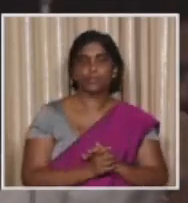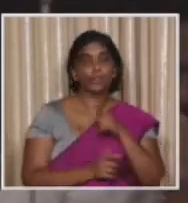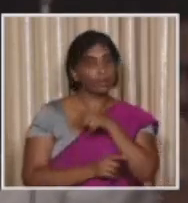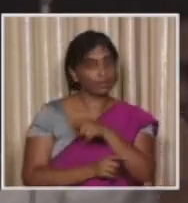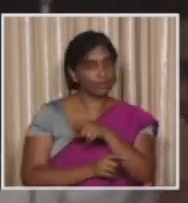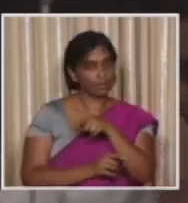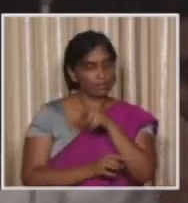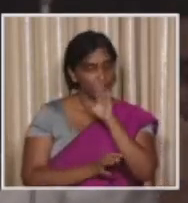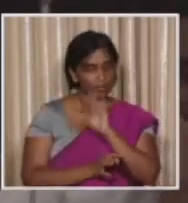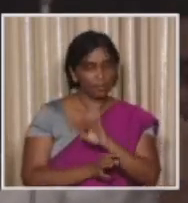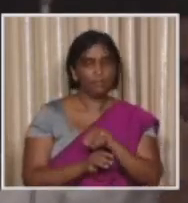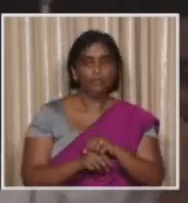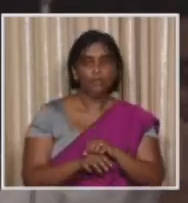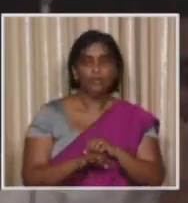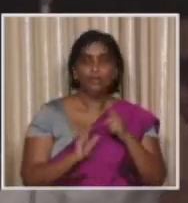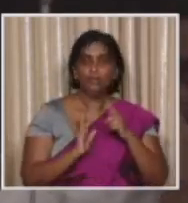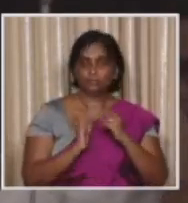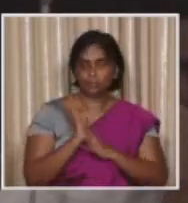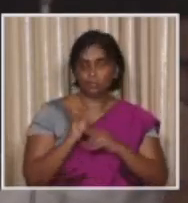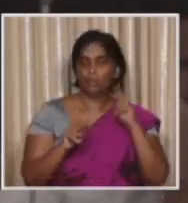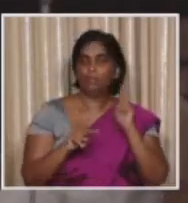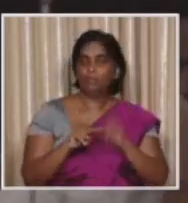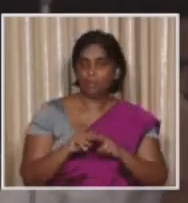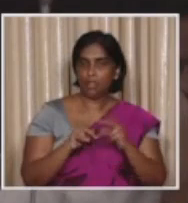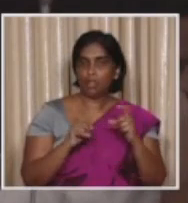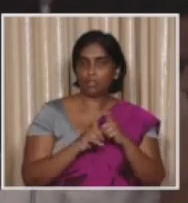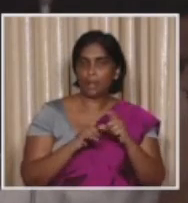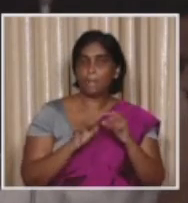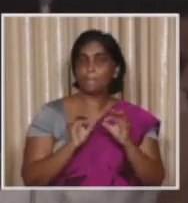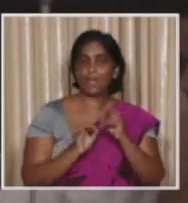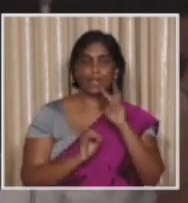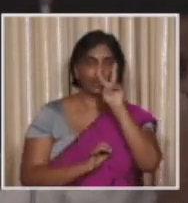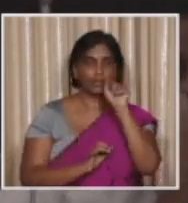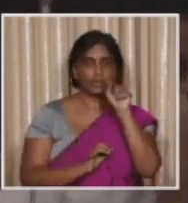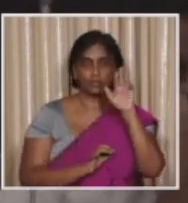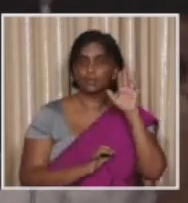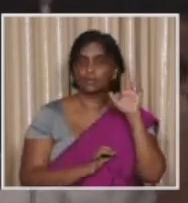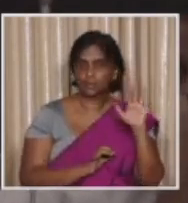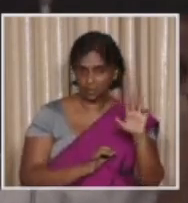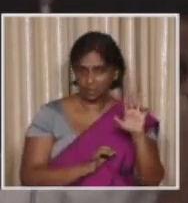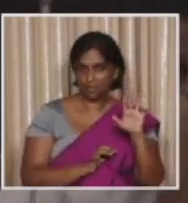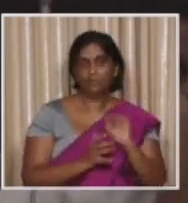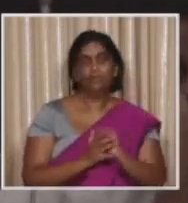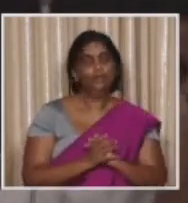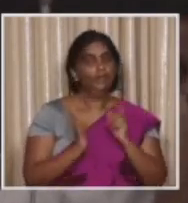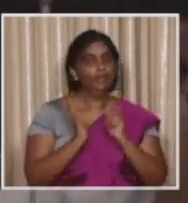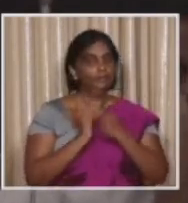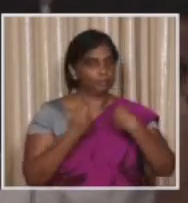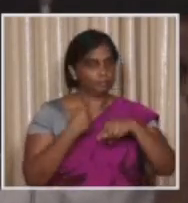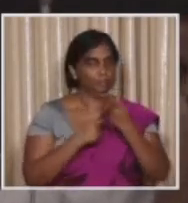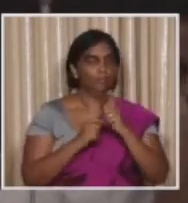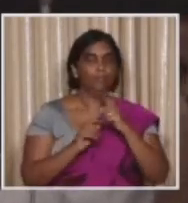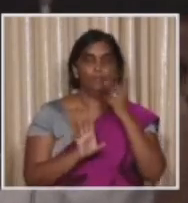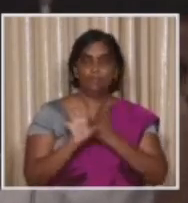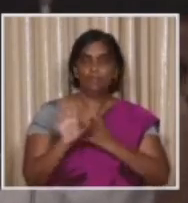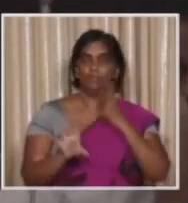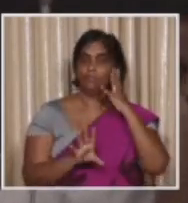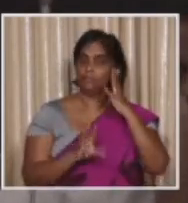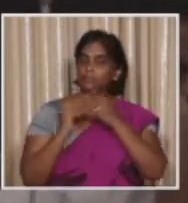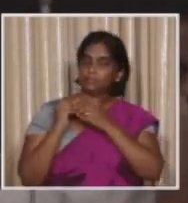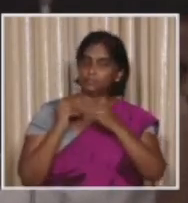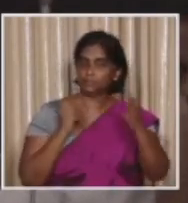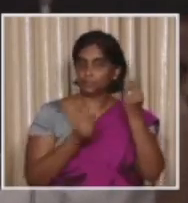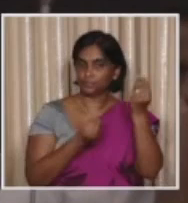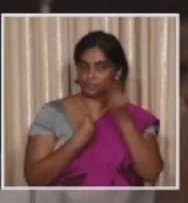ඒකෙදි ජාත්‍යන්තර මූල්‍ය අරමුදලෙන් අපිට ඩොලර් බිලියන 2.9ක ණය මුදලක් අපිට අවුරුදු 4ක් පුරා